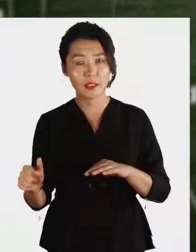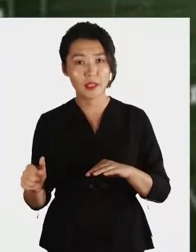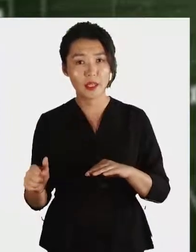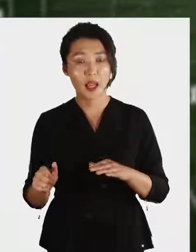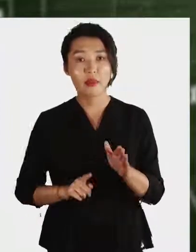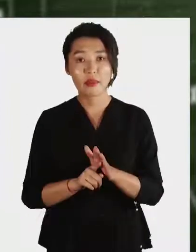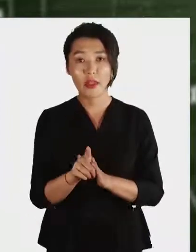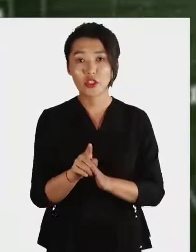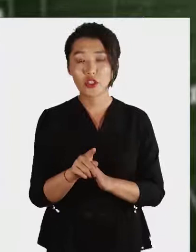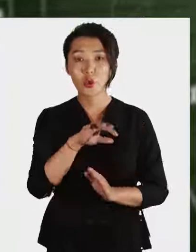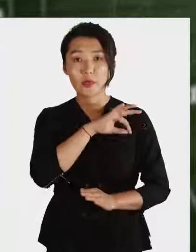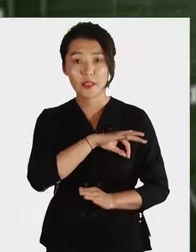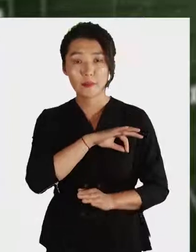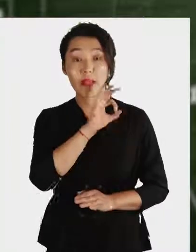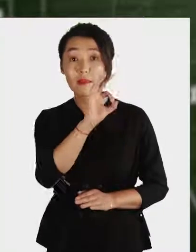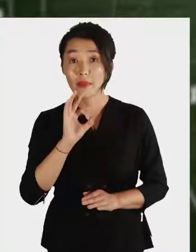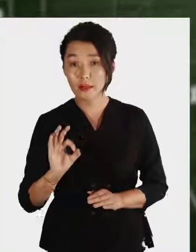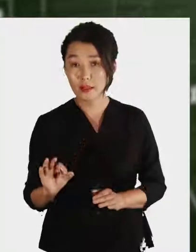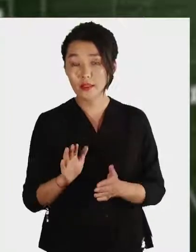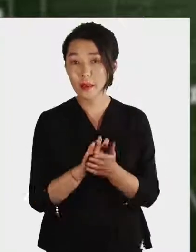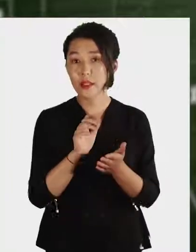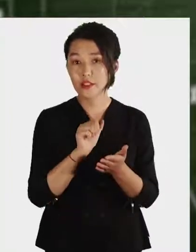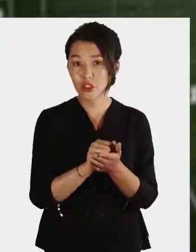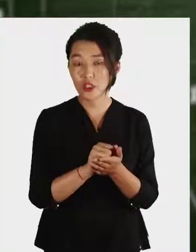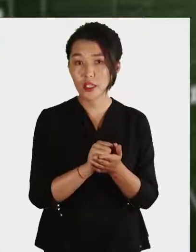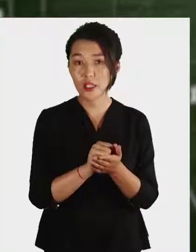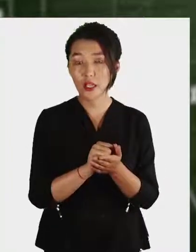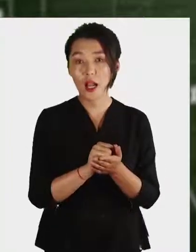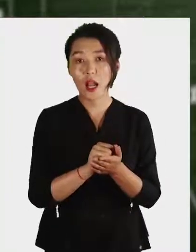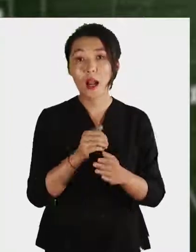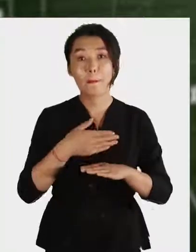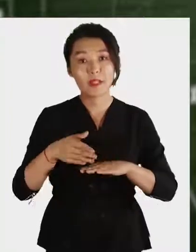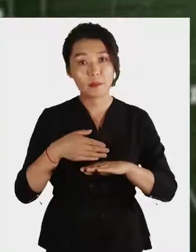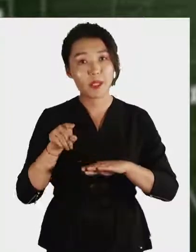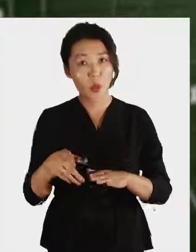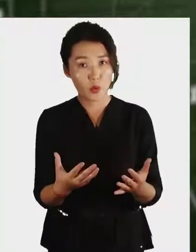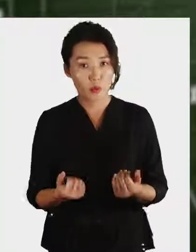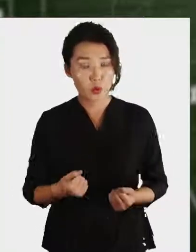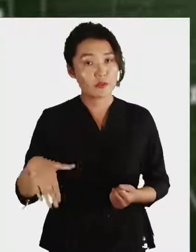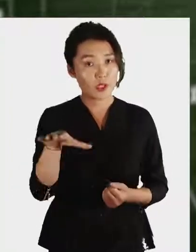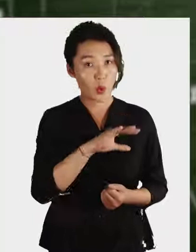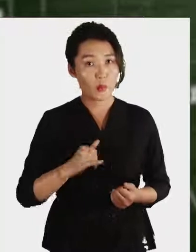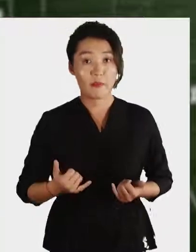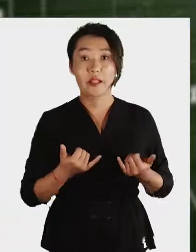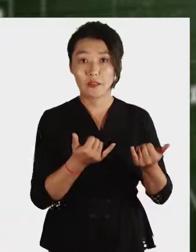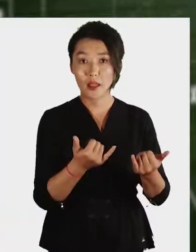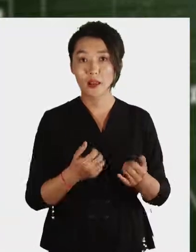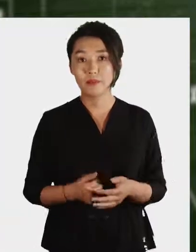знак «процент» для обозначения процентов, и постепенно он получил всеобщее признание.